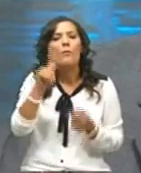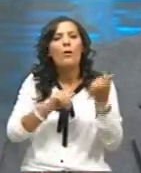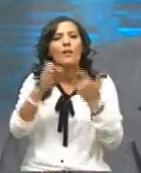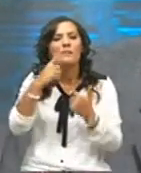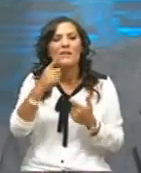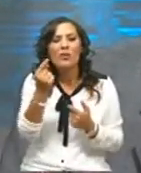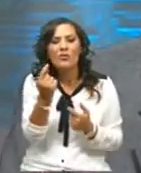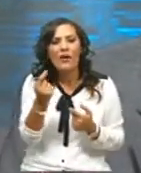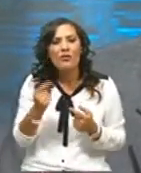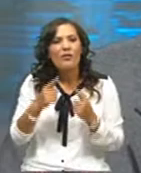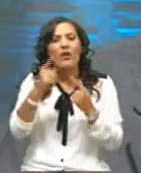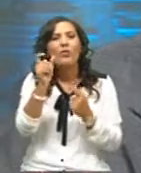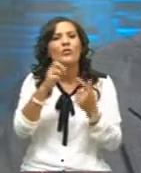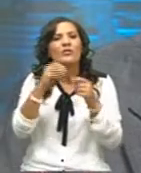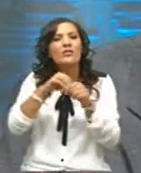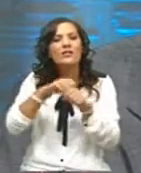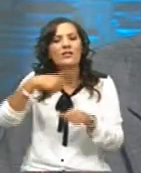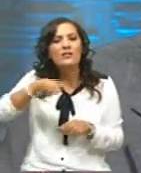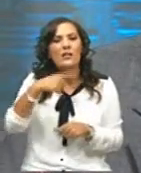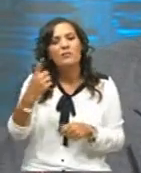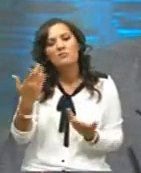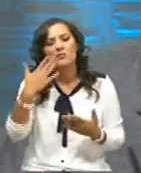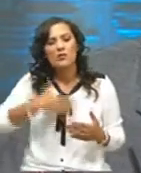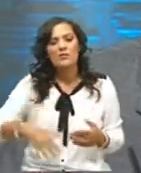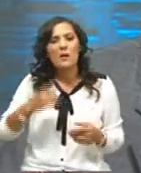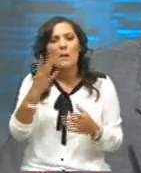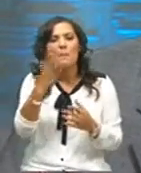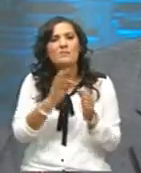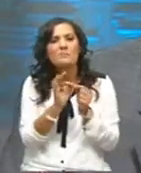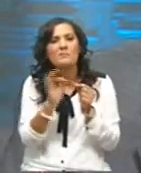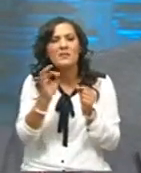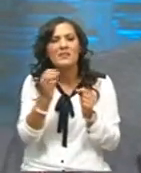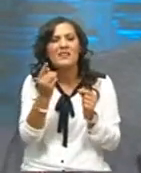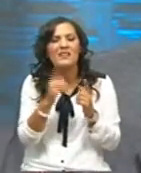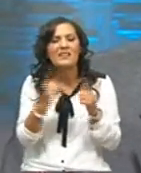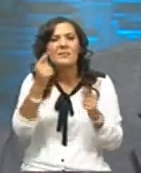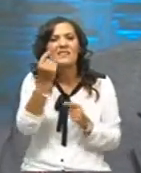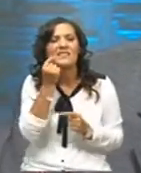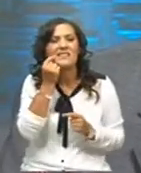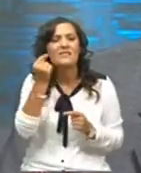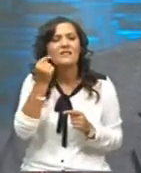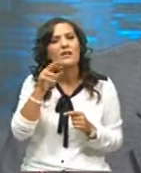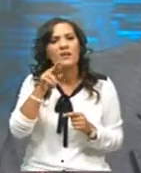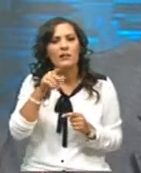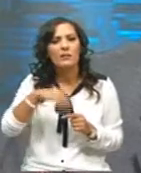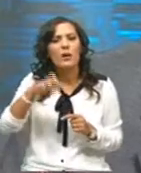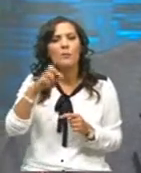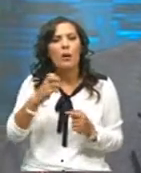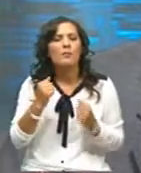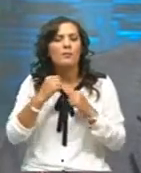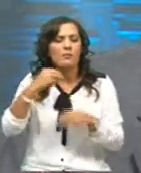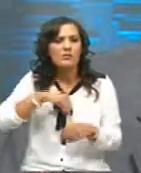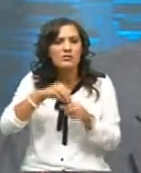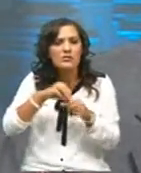dediğimiz küçücük tümörlerin ve düşün Üzerinizde 5 milimetrelik her iyice bir sivilce büyüklüğünde bir polip